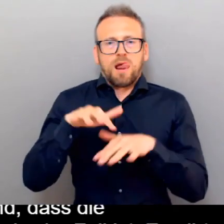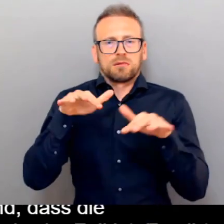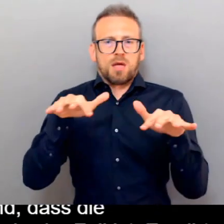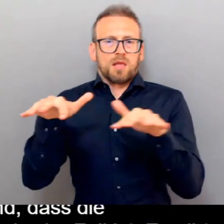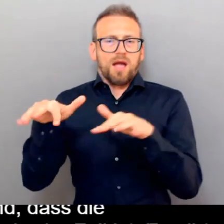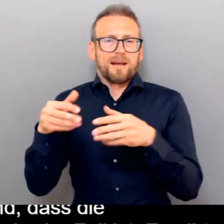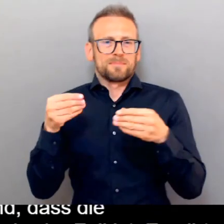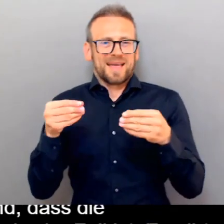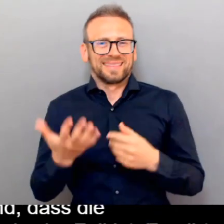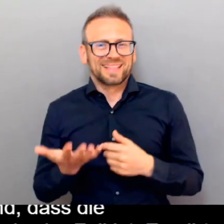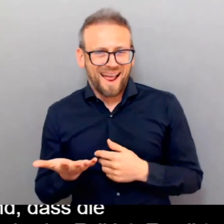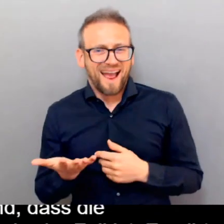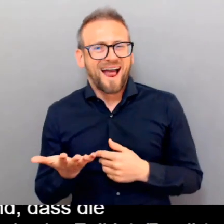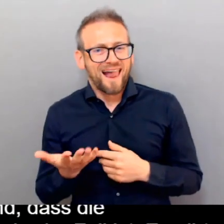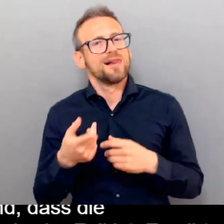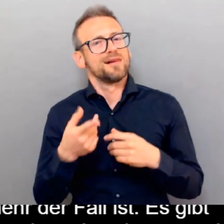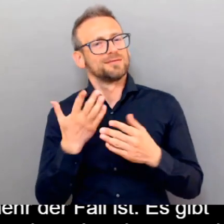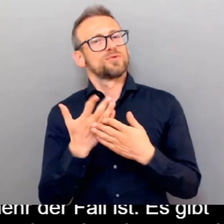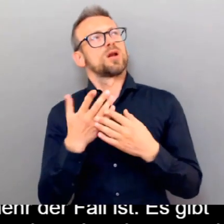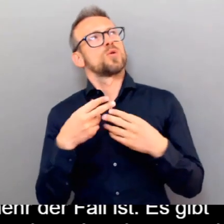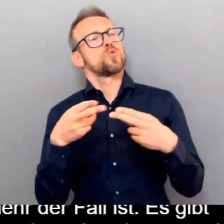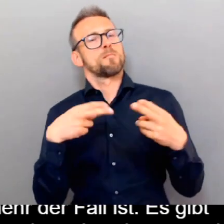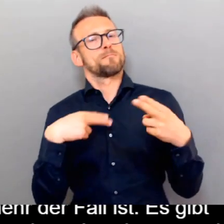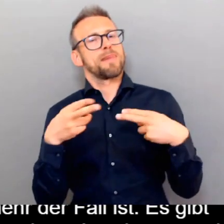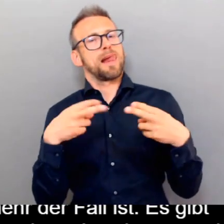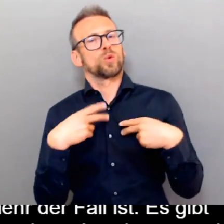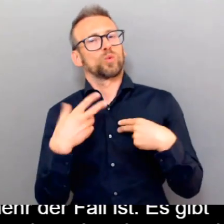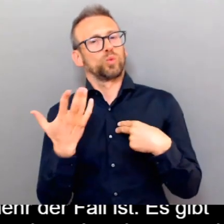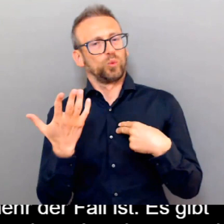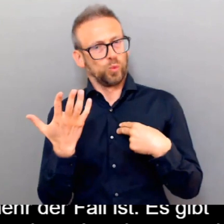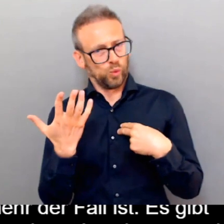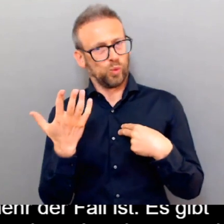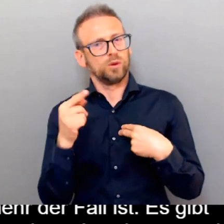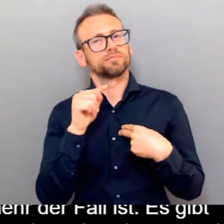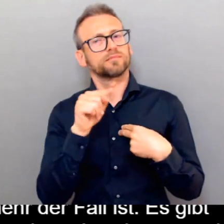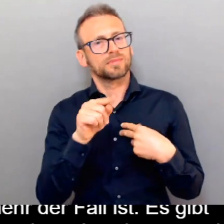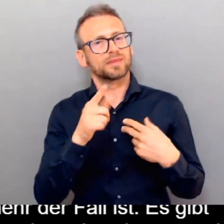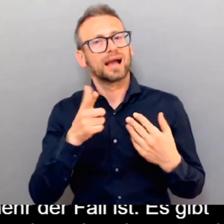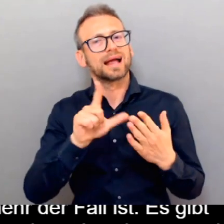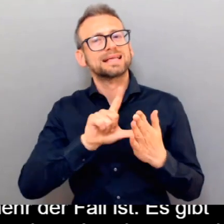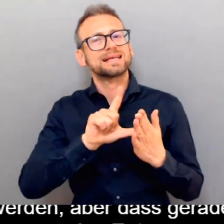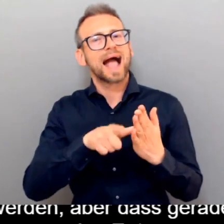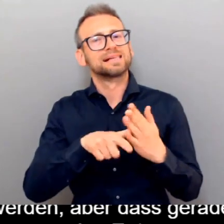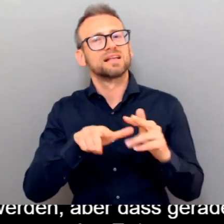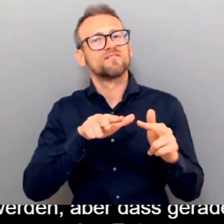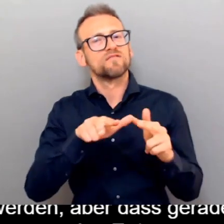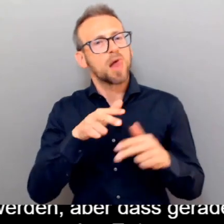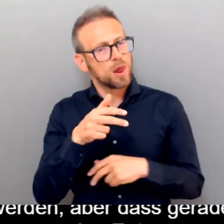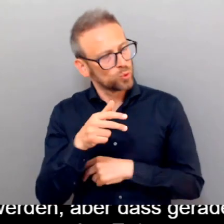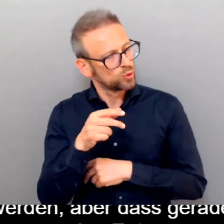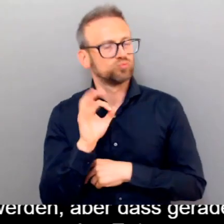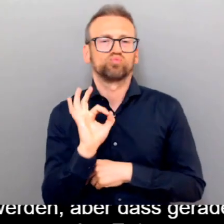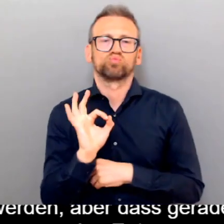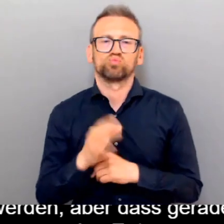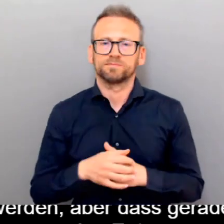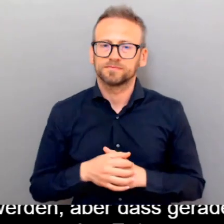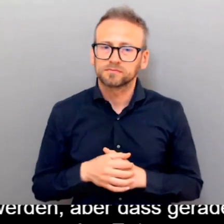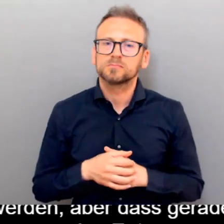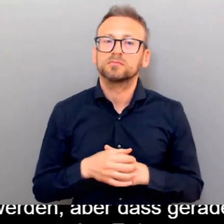Beatmungsgerätschaften zu besorgen. Auch hier ist es so, dass viele schon, wir hatten ja